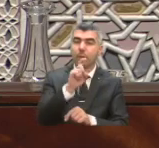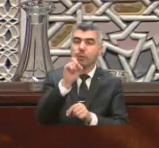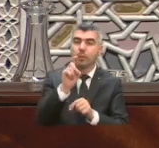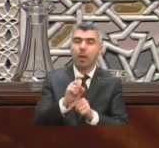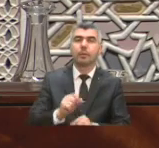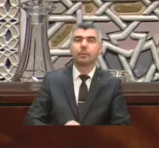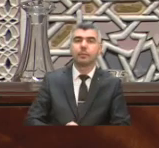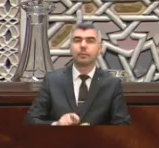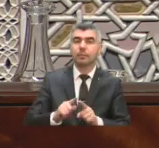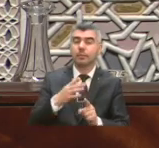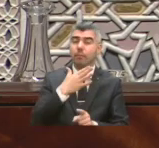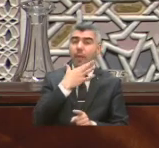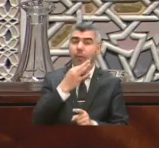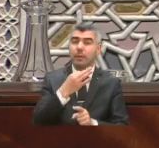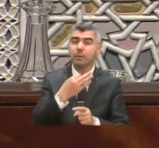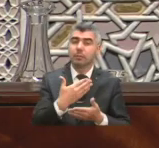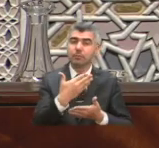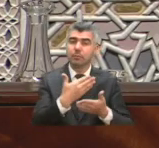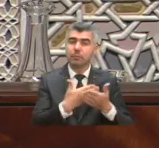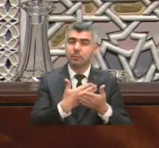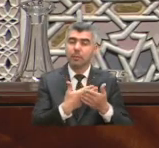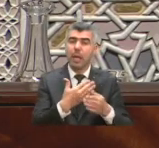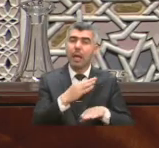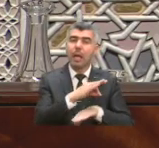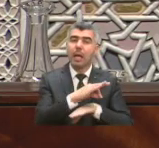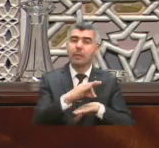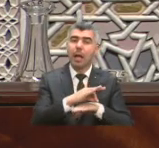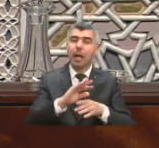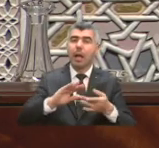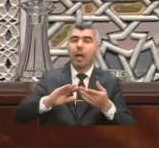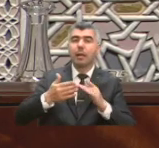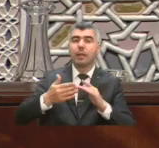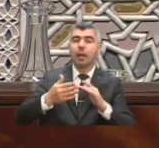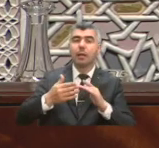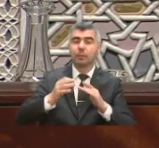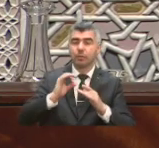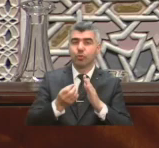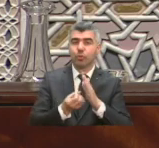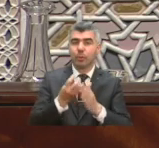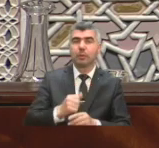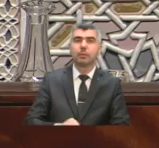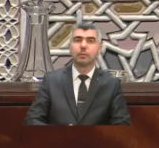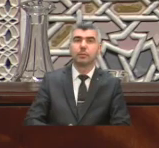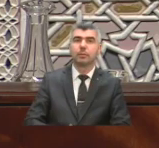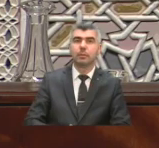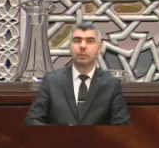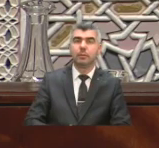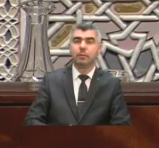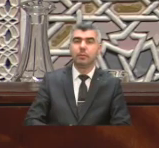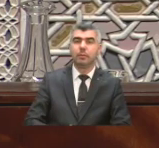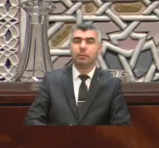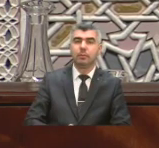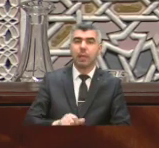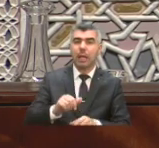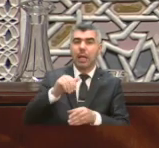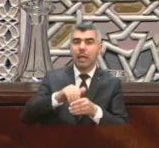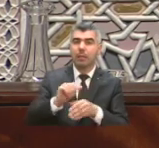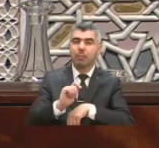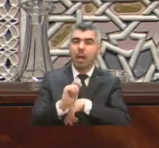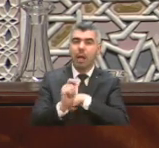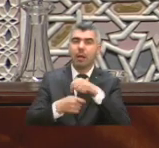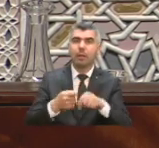تبسيط المساطر في إطار الإدارة الإلكترونية للسيدات والسادة النواب المحترمين من الفريق الحركي. تفضل السيد